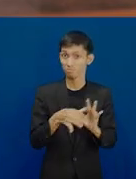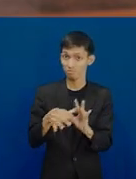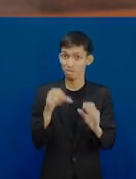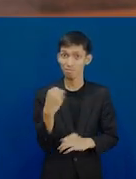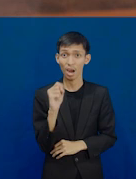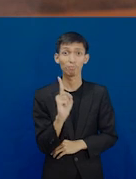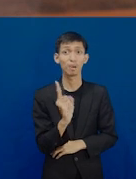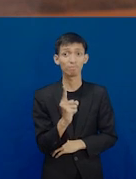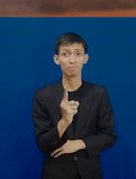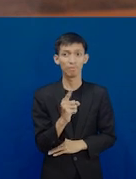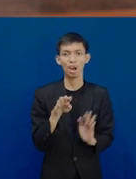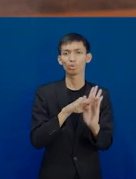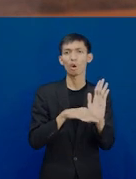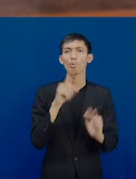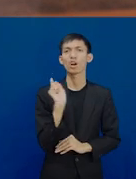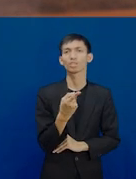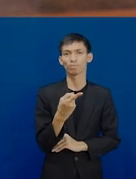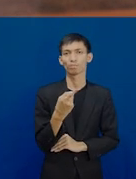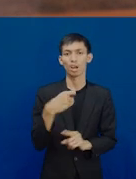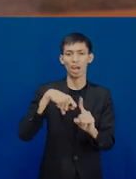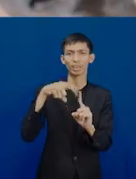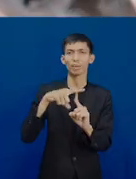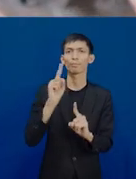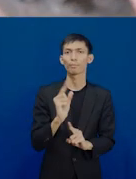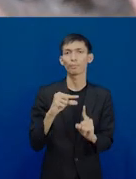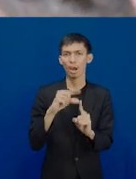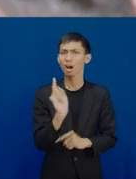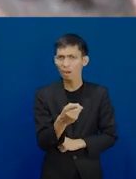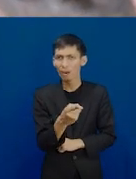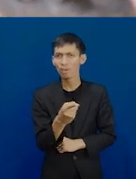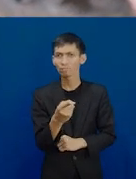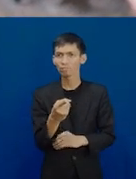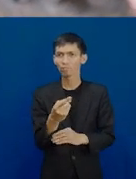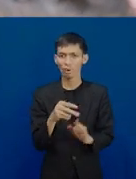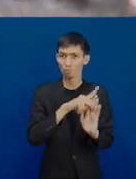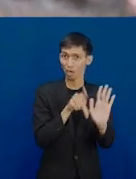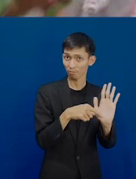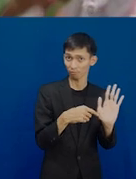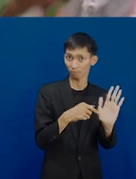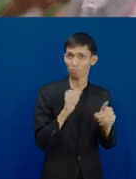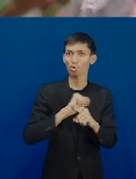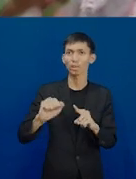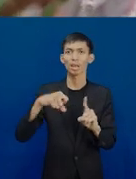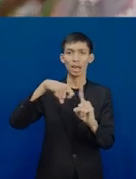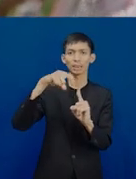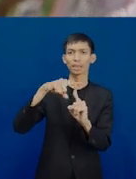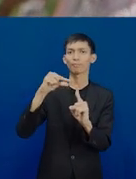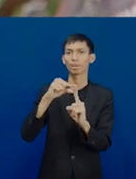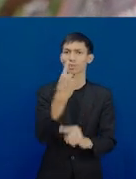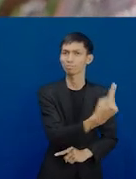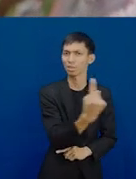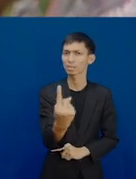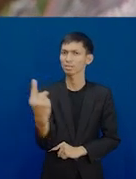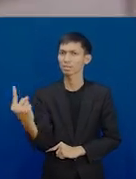dia mau ikut apapun, kan sekarang syaratnya KTP. Nah, karena dari Dukcapil itu ada program